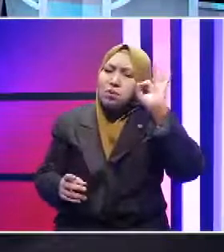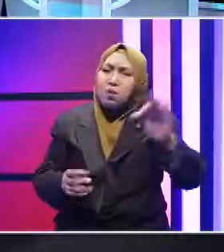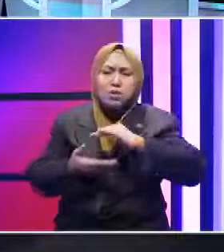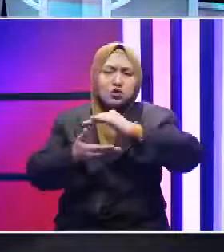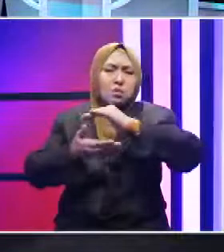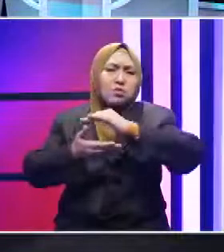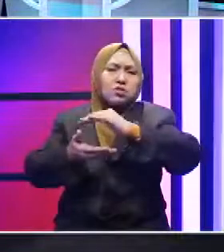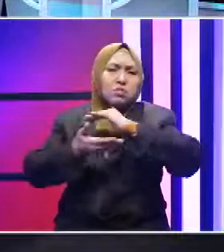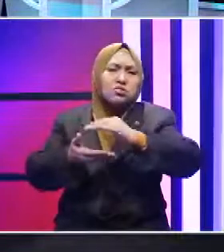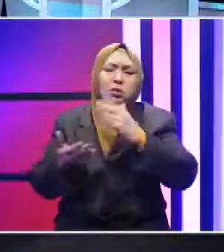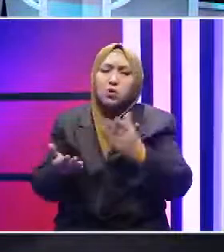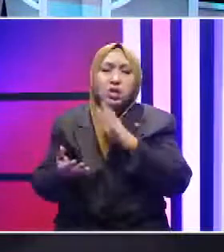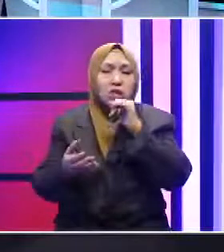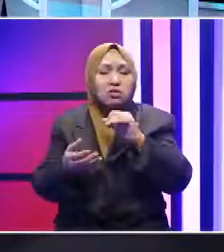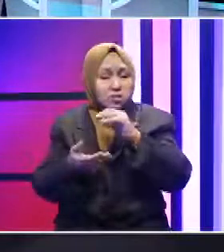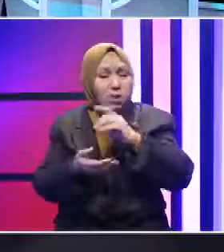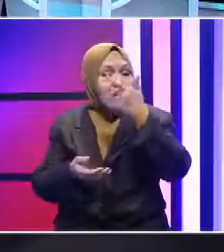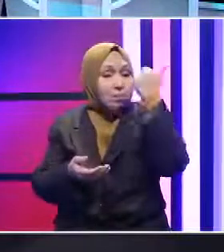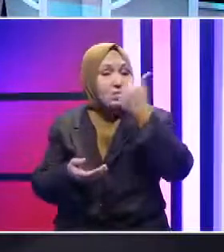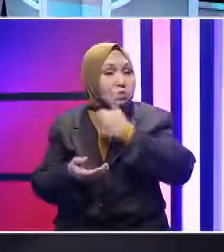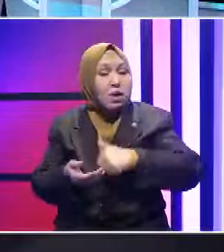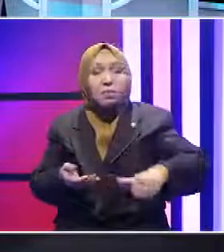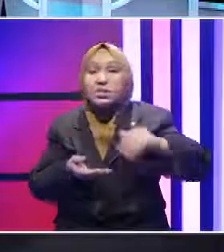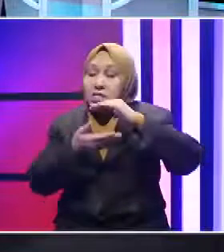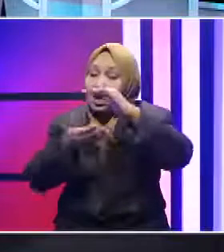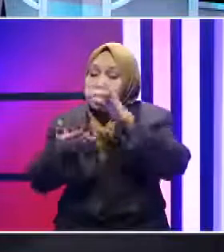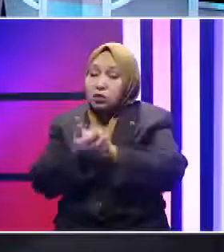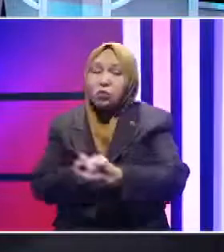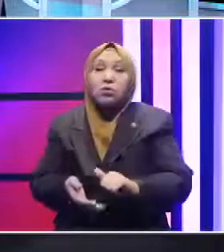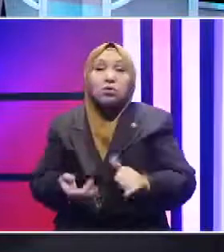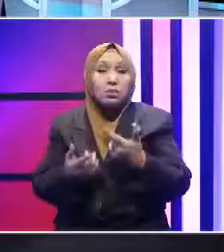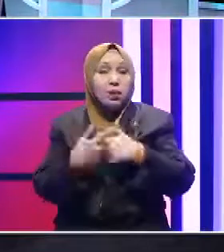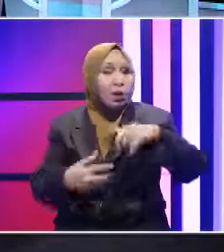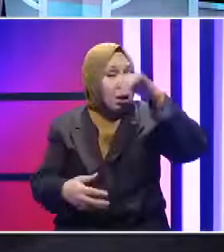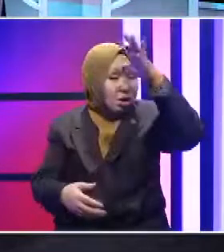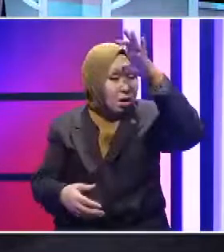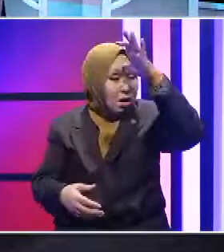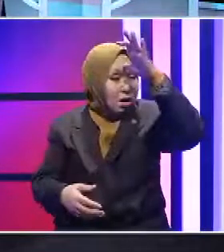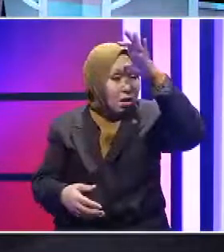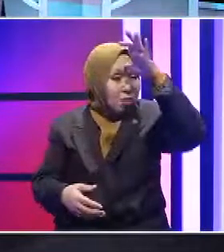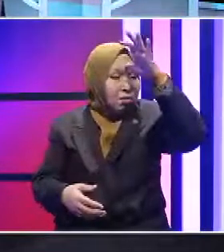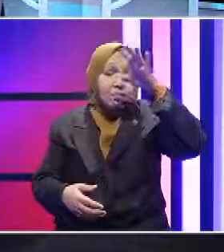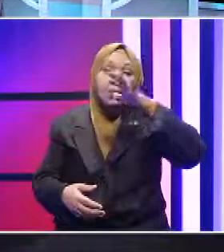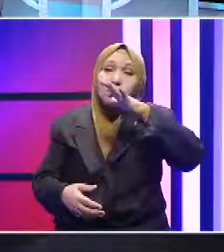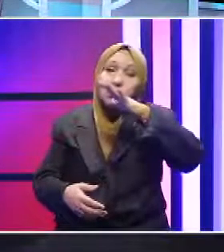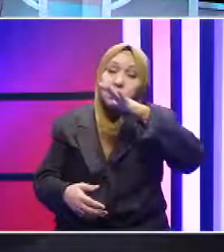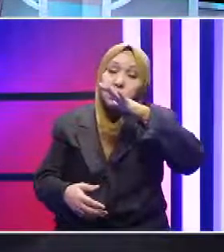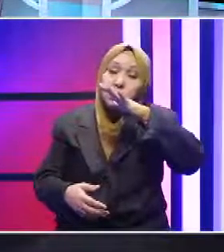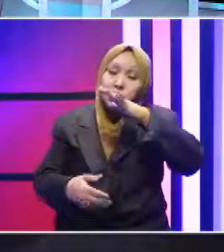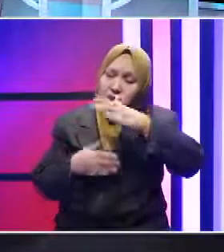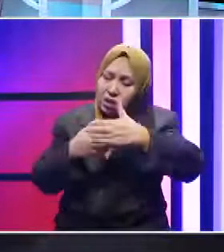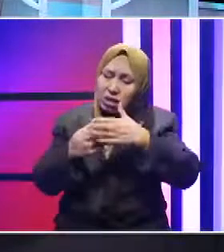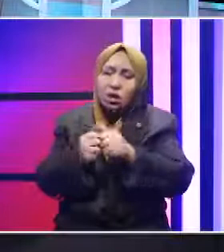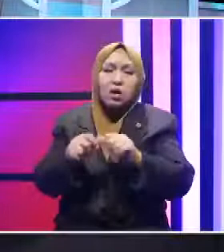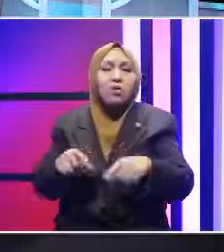Dipesan. Mungkin tak sempat tengok, tapi oleh kerana pesanan itu, subhanallah. Daripada seorang ayah yang ibu yang begitu dekat dengan